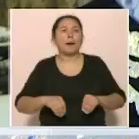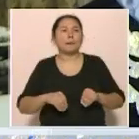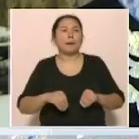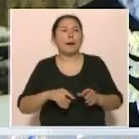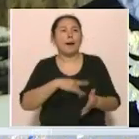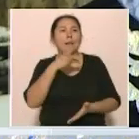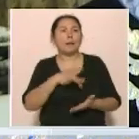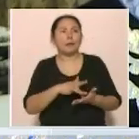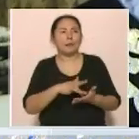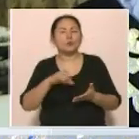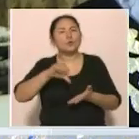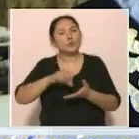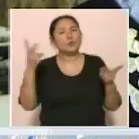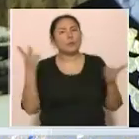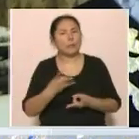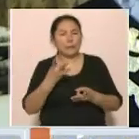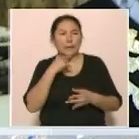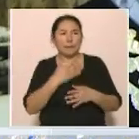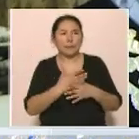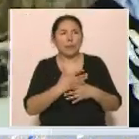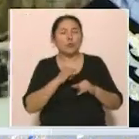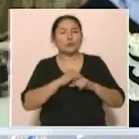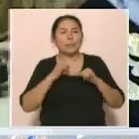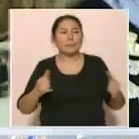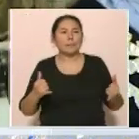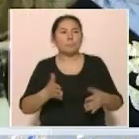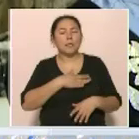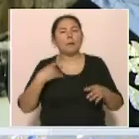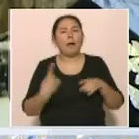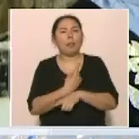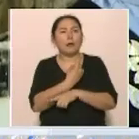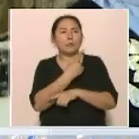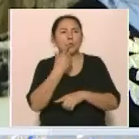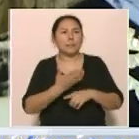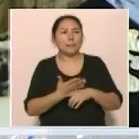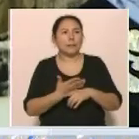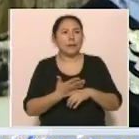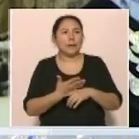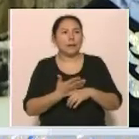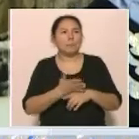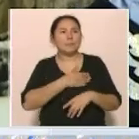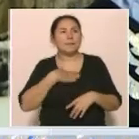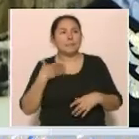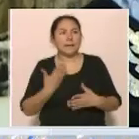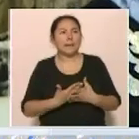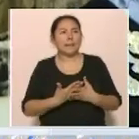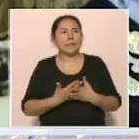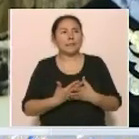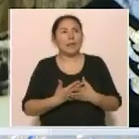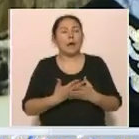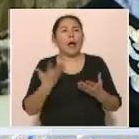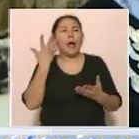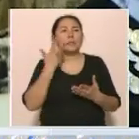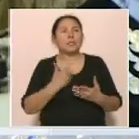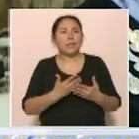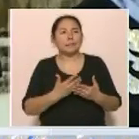қалалардан құсбегілер келді. Жарыс өте тартысты өтті. Менің алғашқы құсым қаршыға. Біздерге, деңгейімізге қаршалар